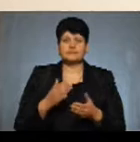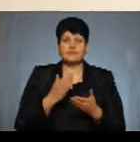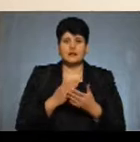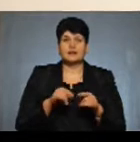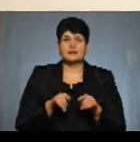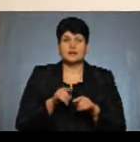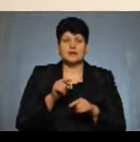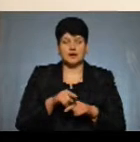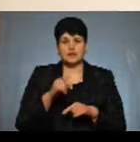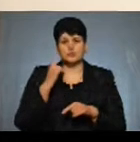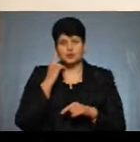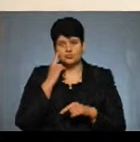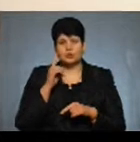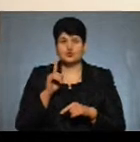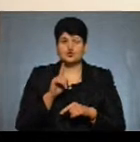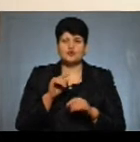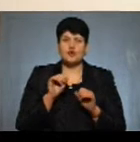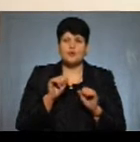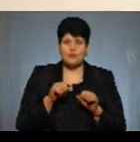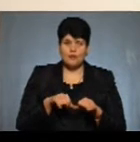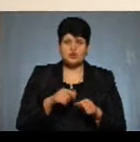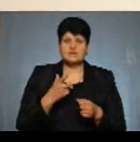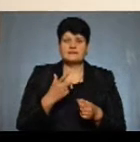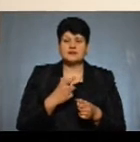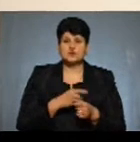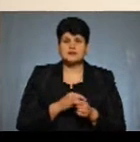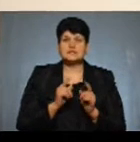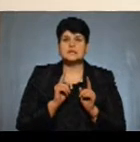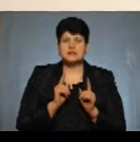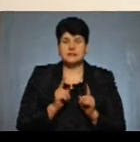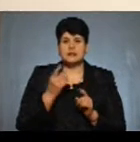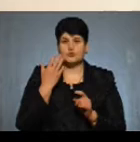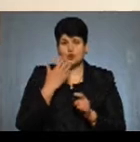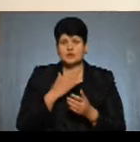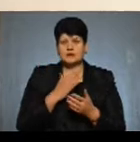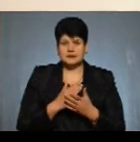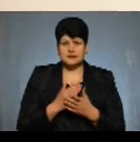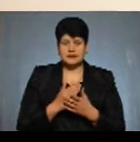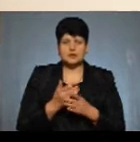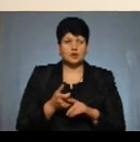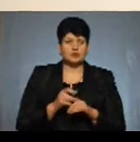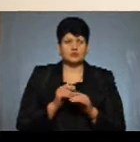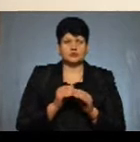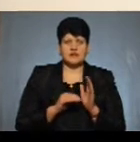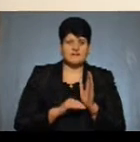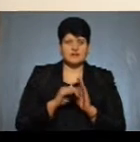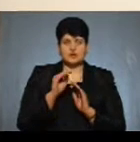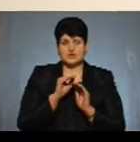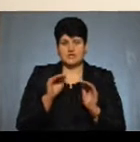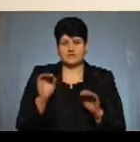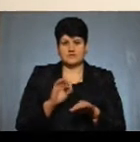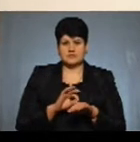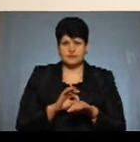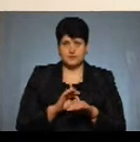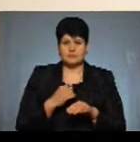Існує така думка, що можна вакцинуватися навіть коли є надзвичайно високий рівень захворюваності. Ми